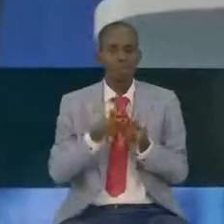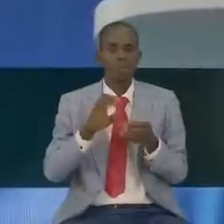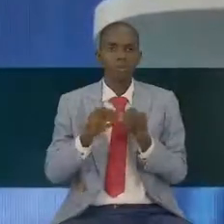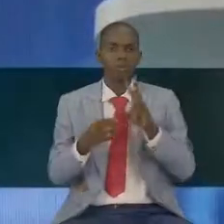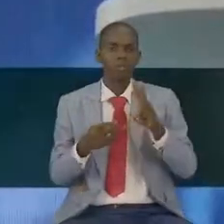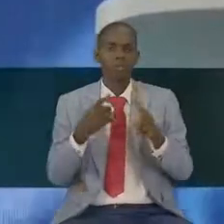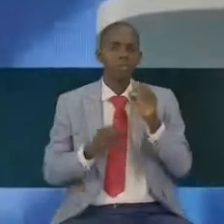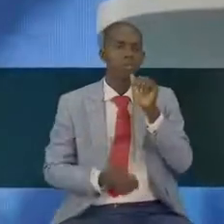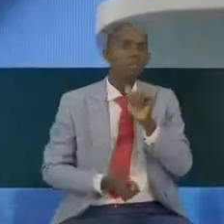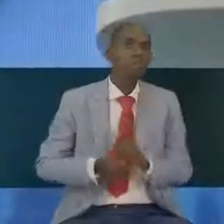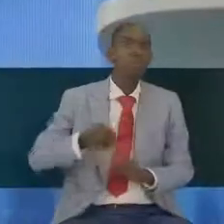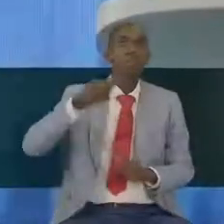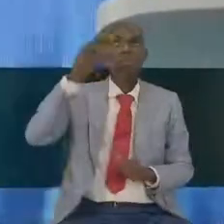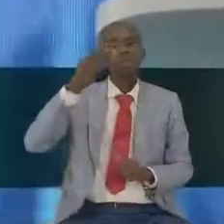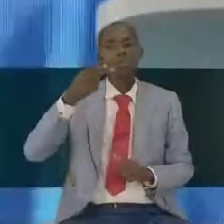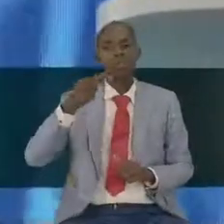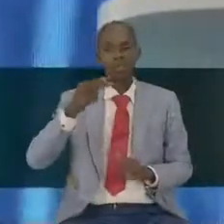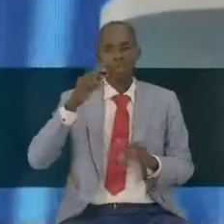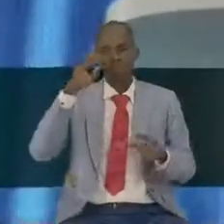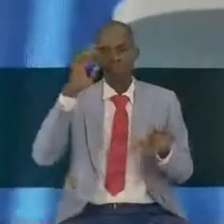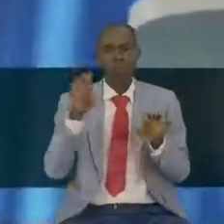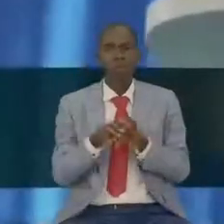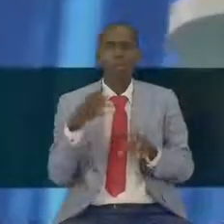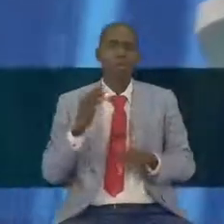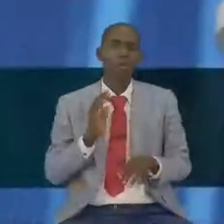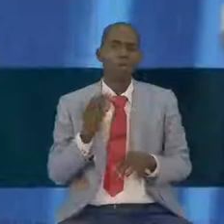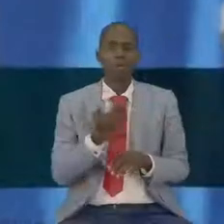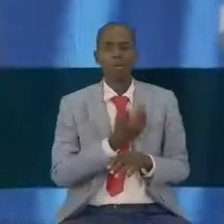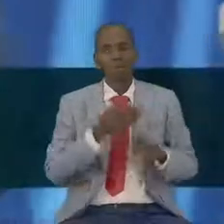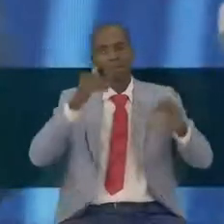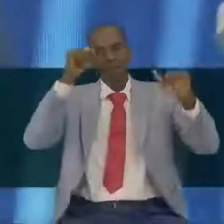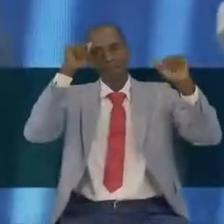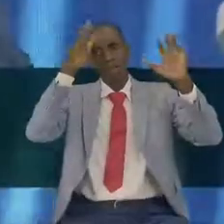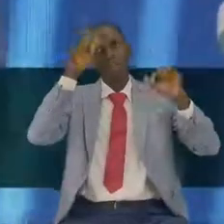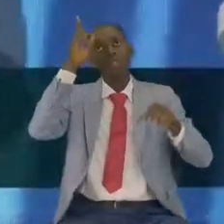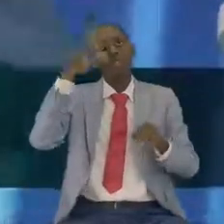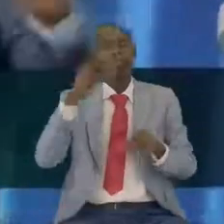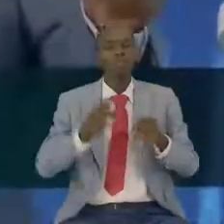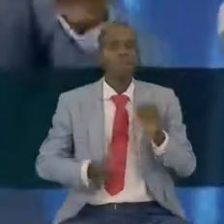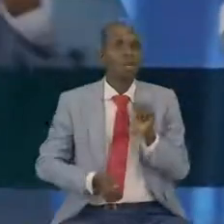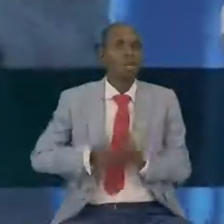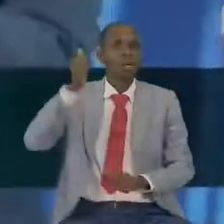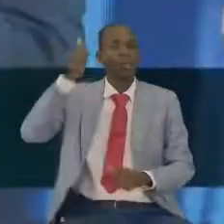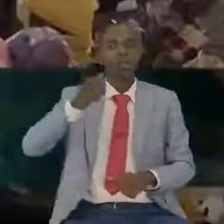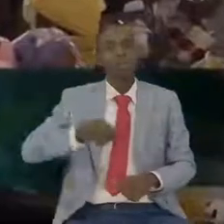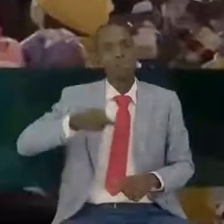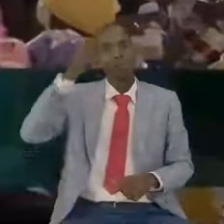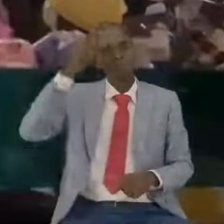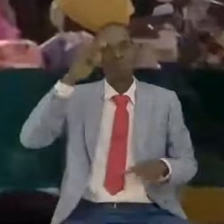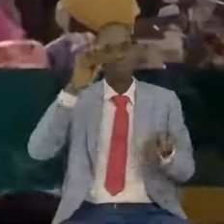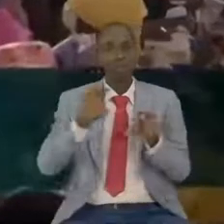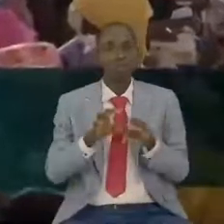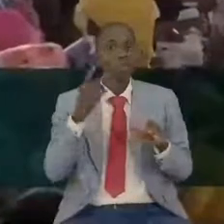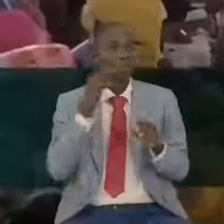l'alliance la plus élevée de notre Père Dieu. L'alliance la plus élevée. Les pays